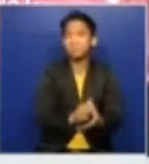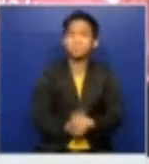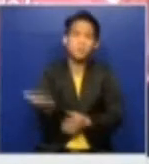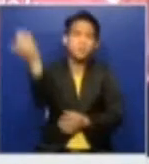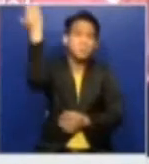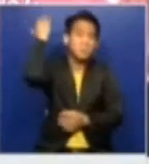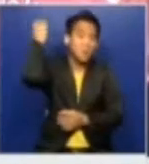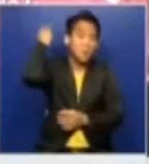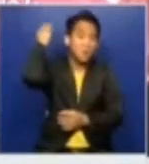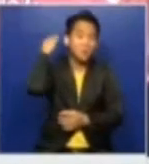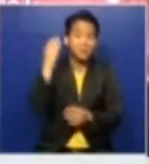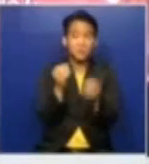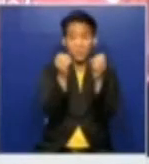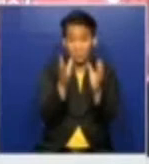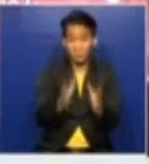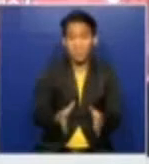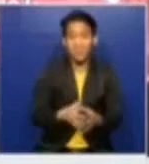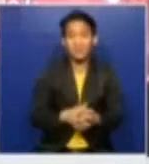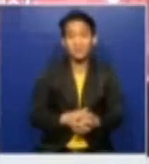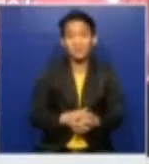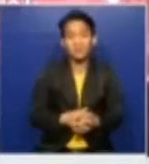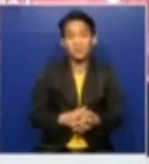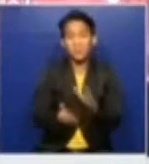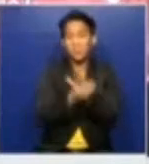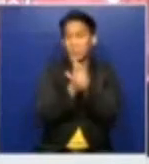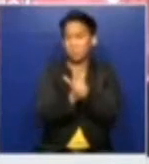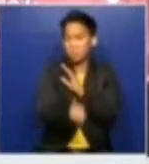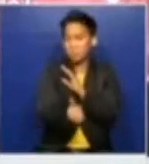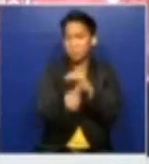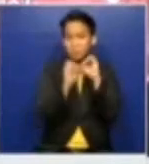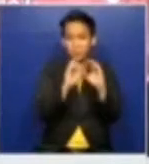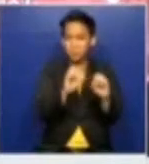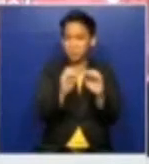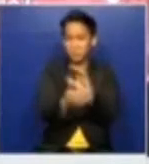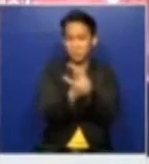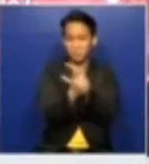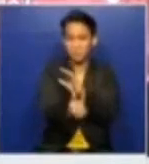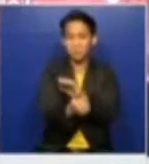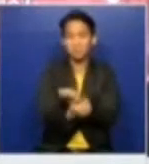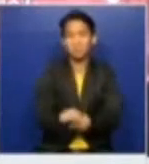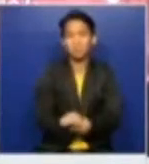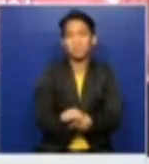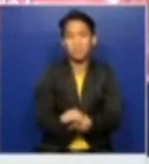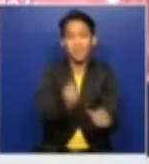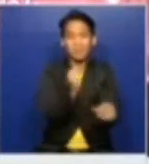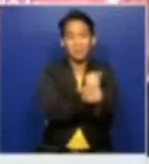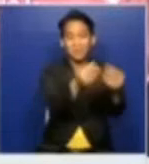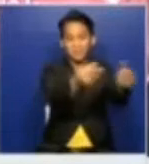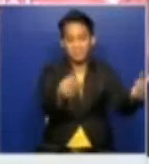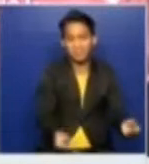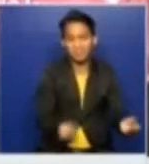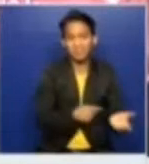ณครูนะครับชำนาญการนะครับสามารถเสนอผลงานเป็นชำนาญการพิเ